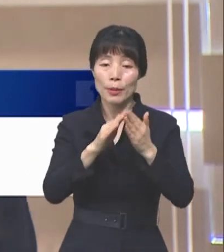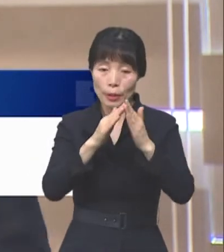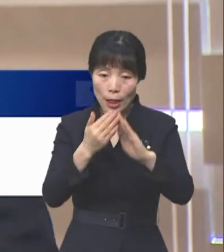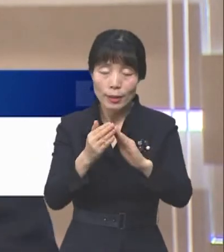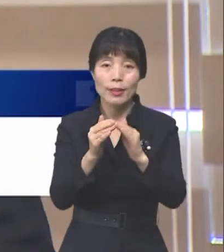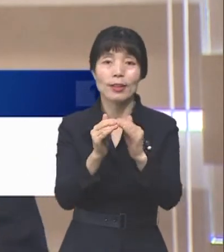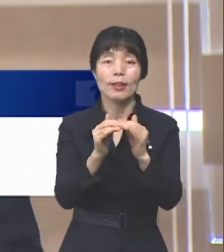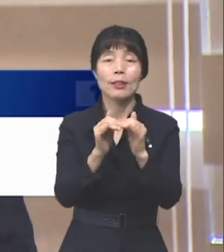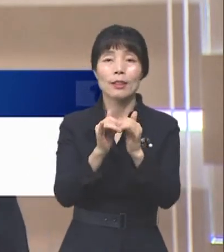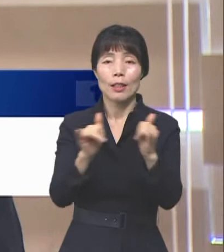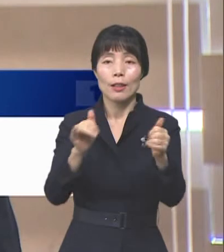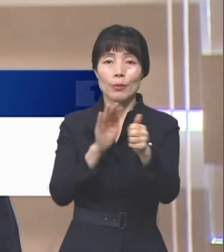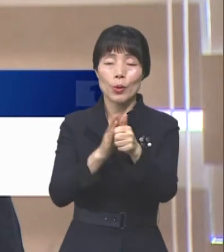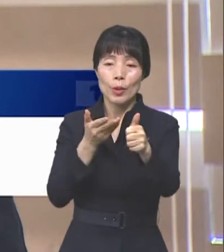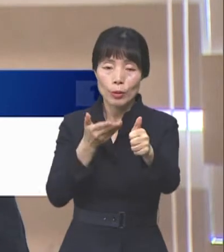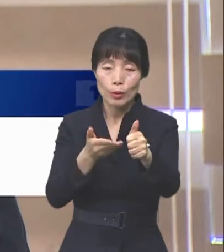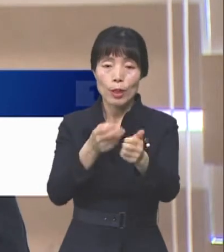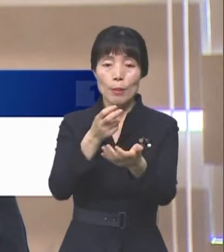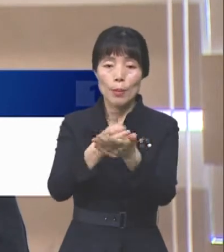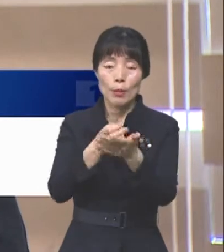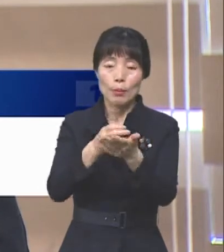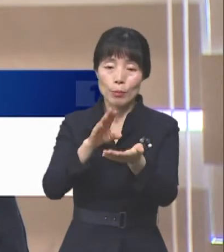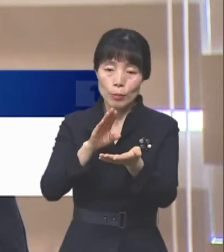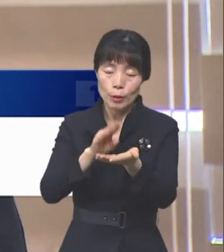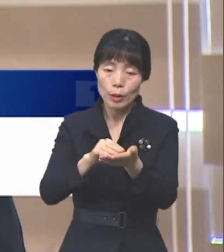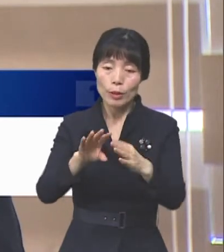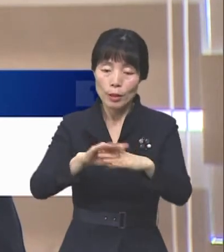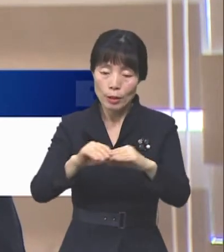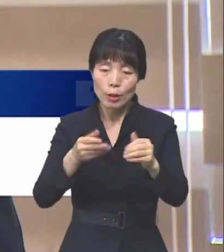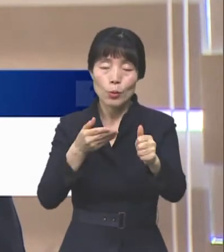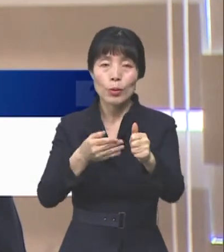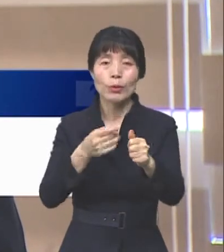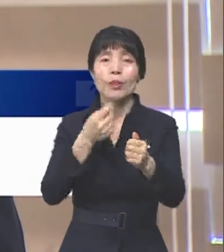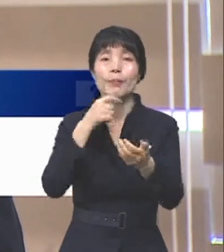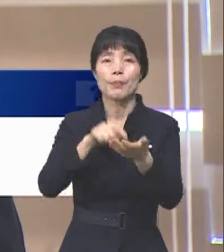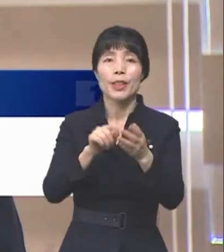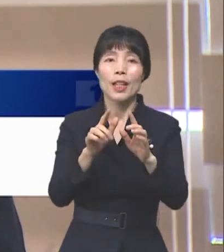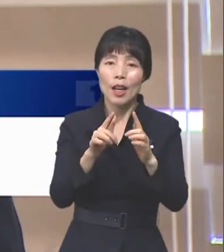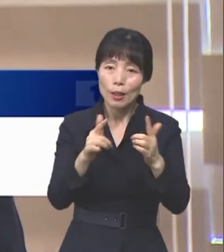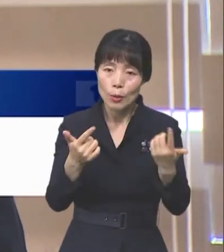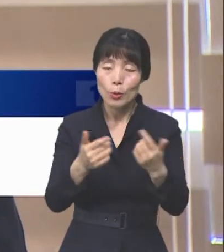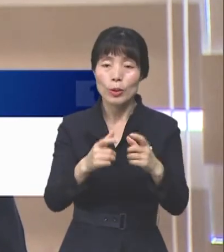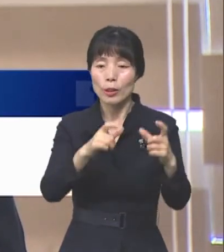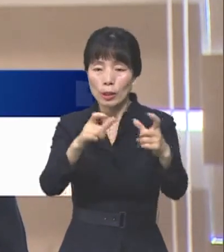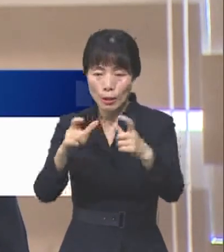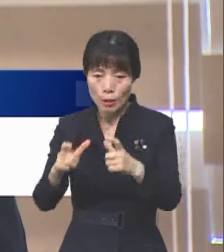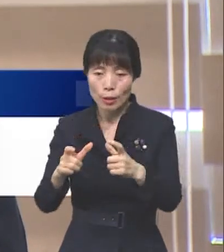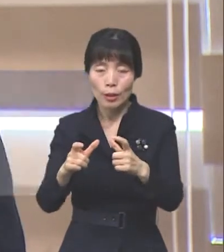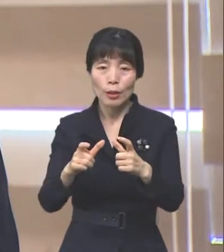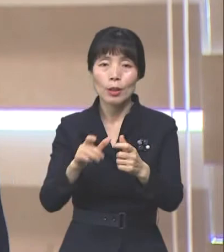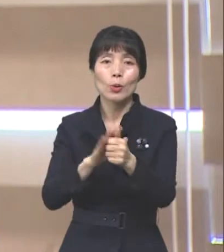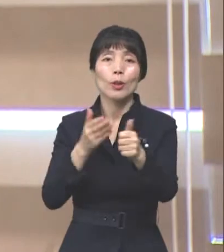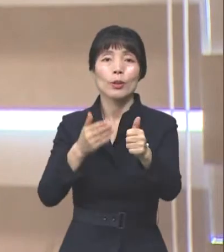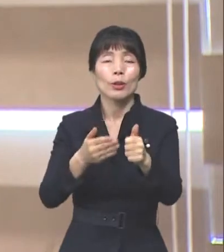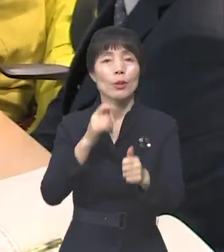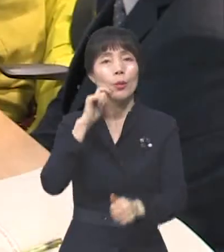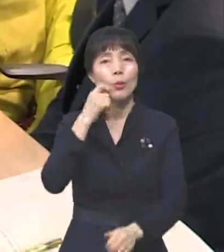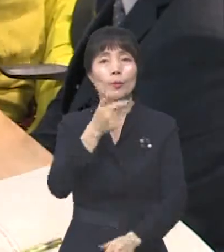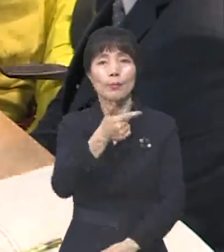문제를 지역에서 제도적으로 해결한다라고 하는 것이 쉽지 않고 지역적인 편차 역시도 큰 것이